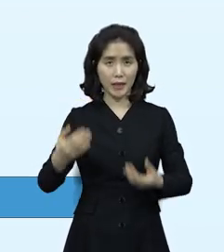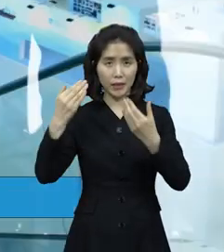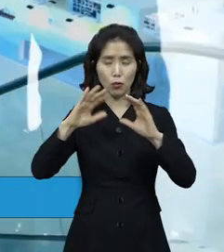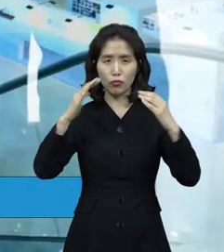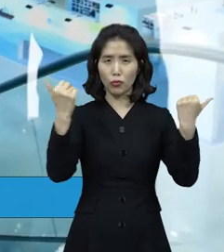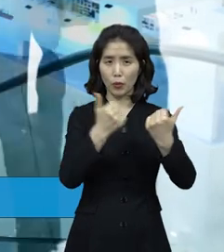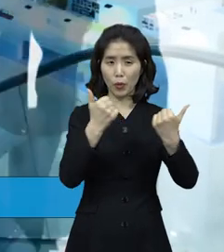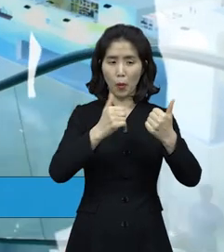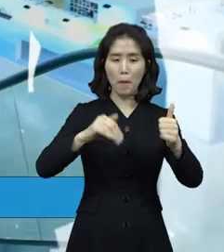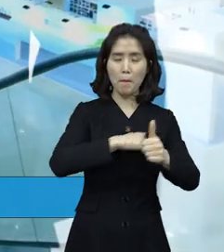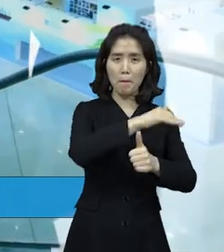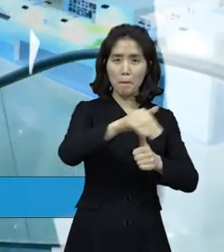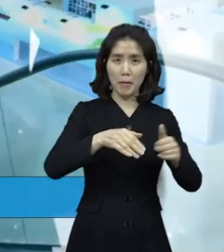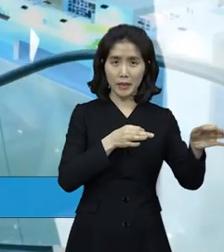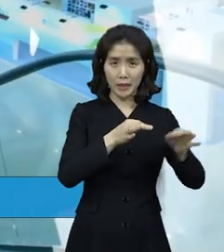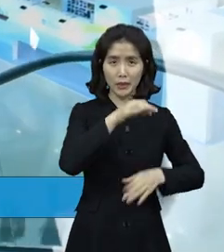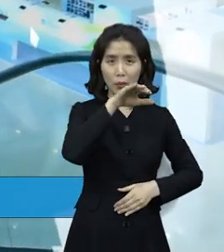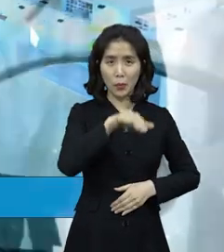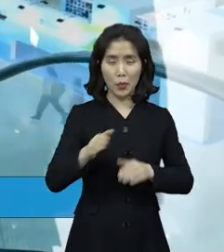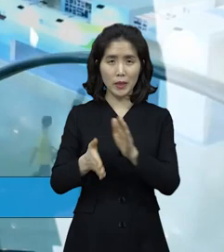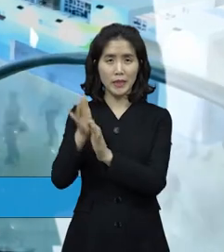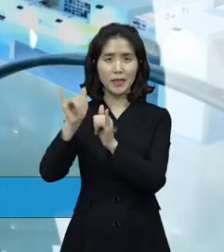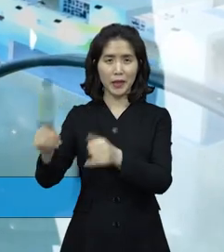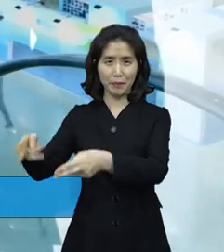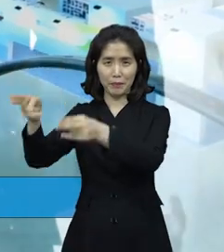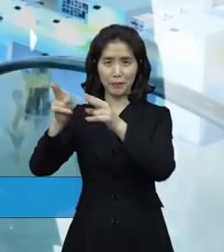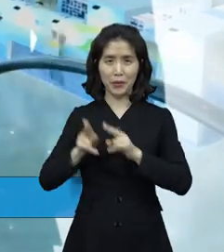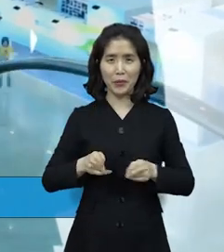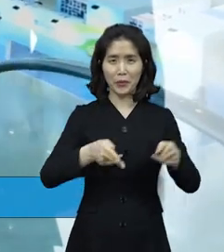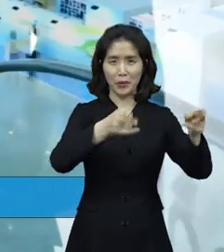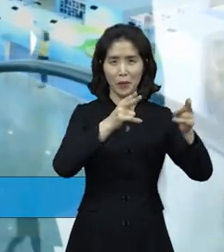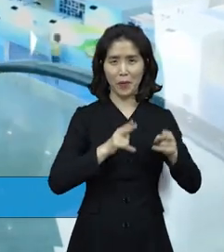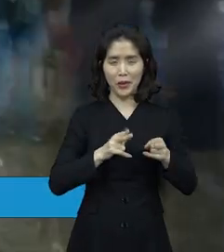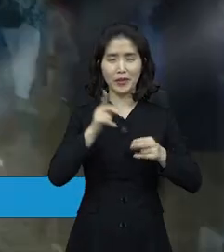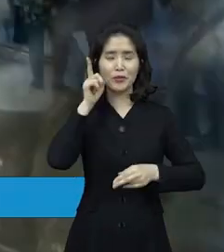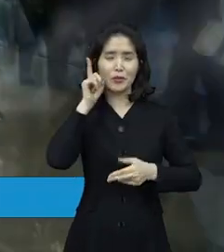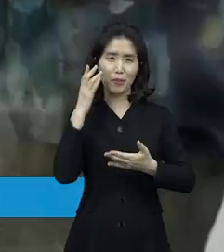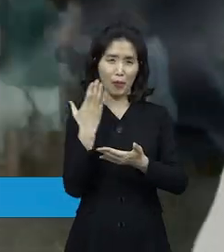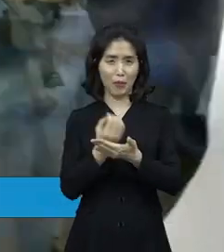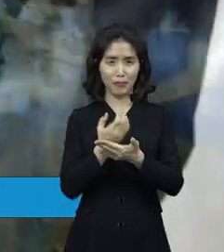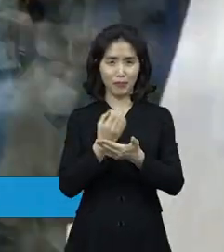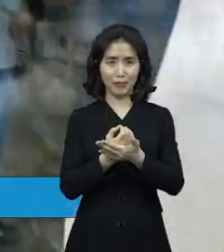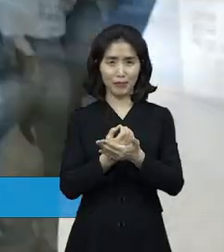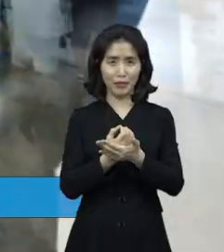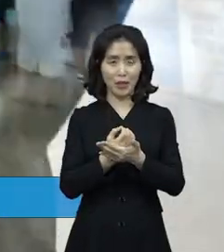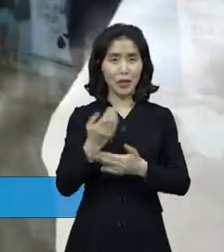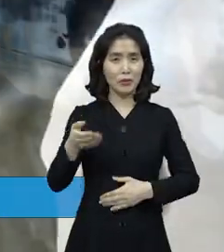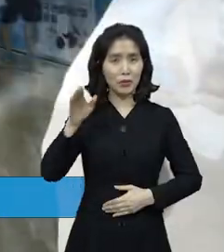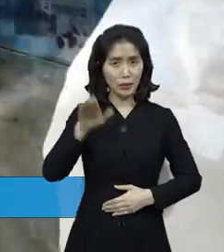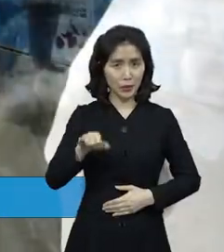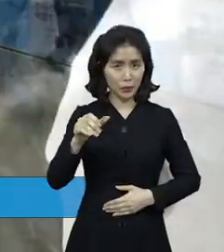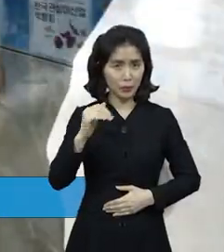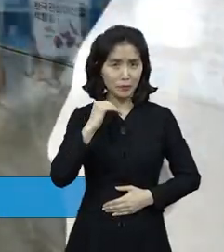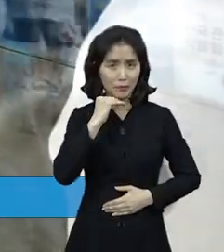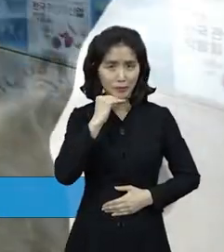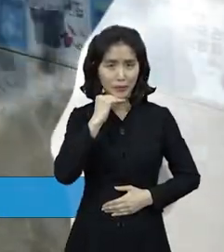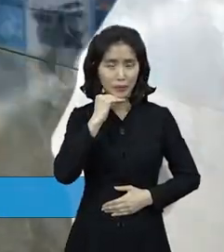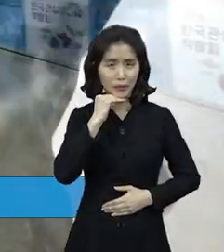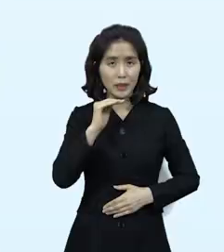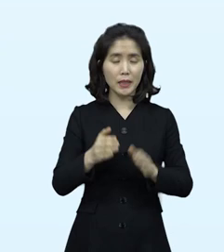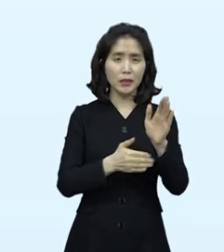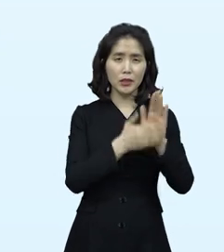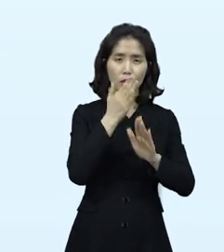것으로 고양시의 마이스 행사와 국제회의 복합지구 상권 그리고 시민들을 이어주는 상생 어플을